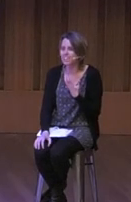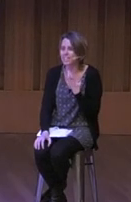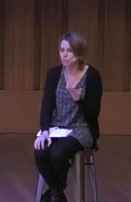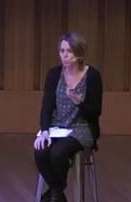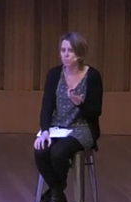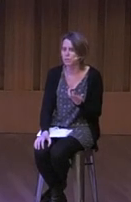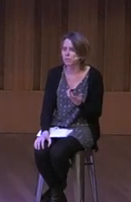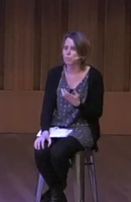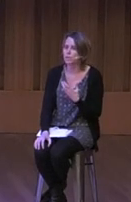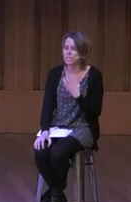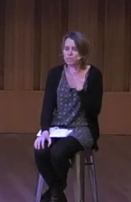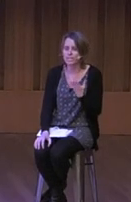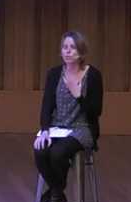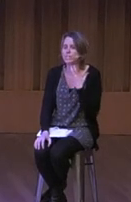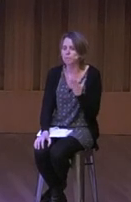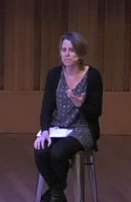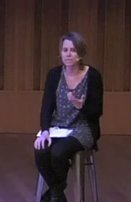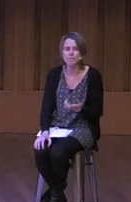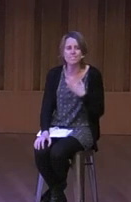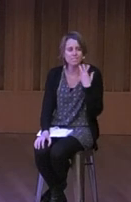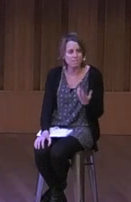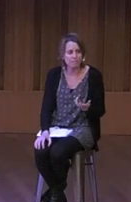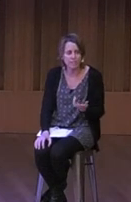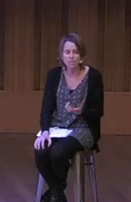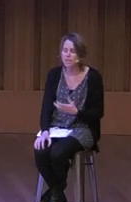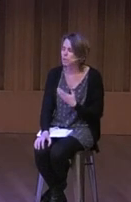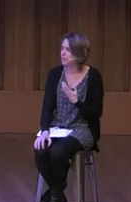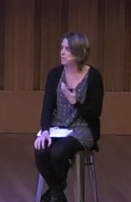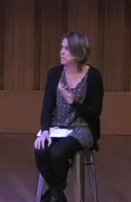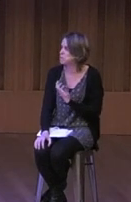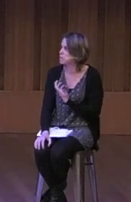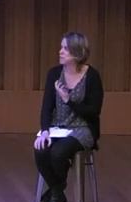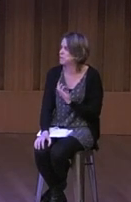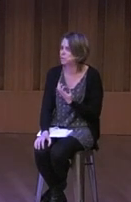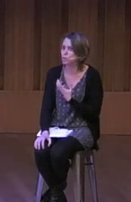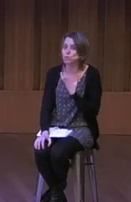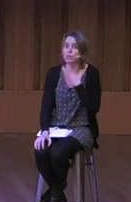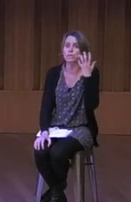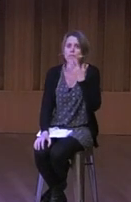a nivell tècnic és possible. Vull dir, ja coneixem els sistemes, ja s'està fent i per tant